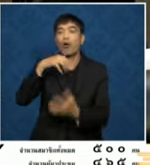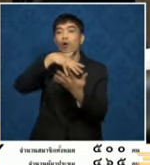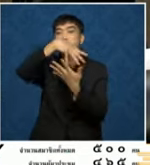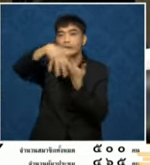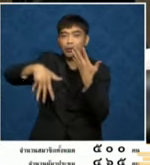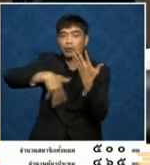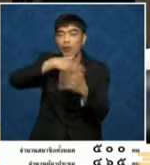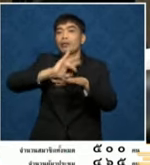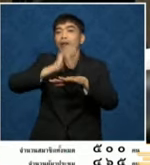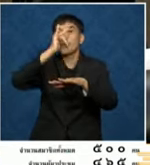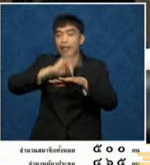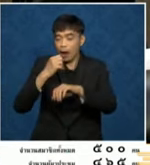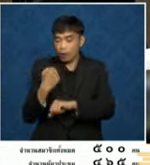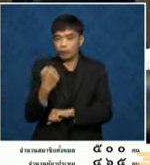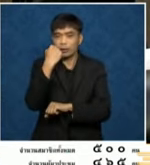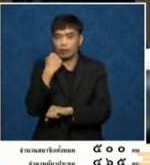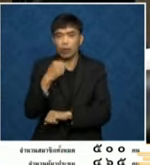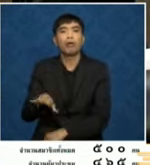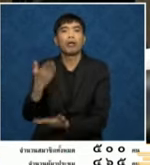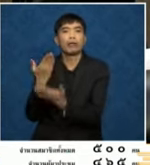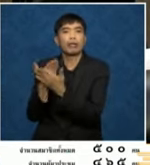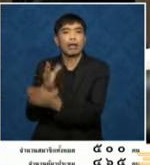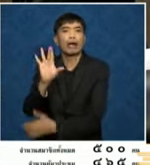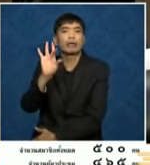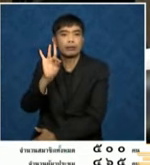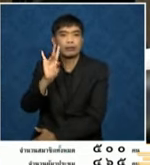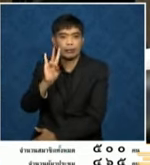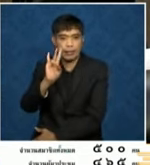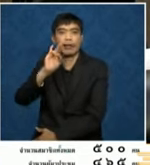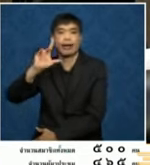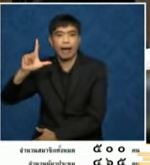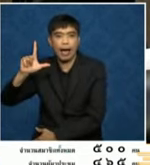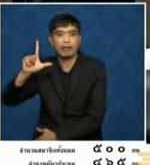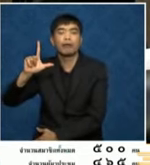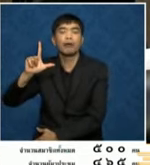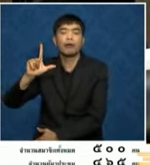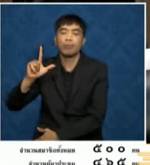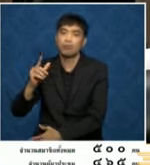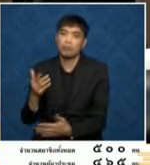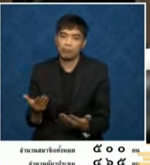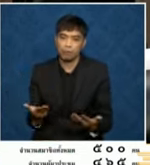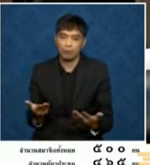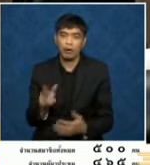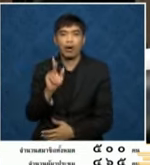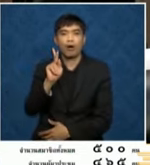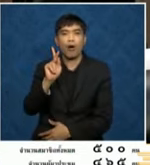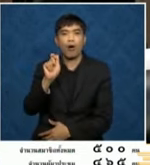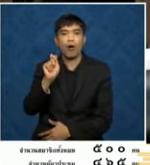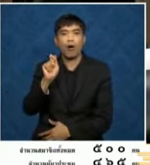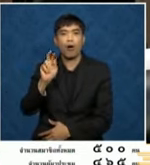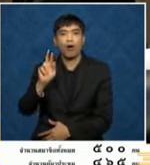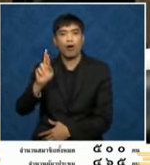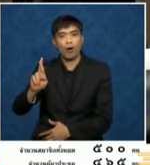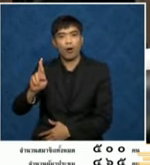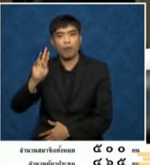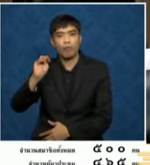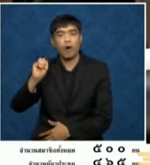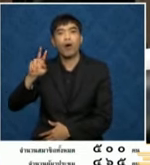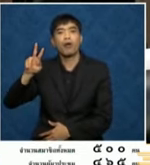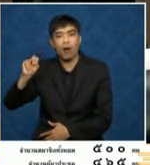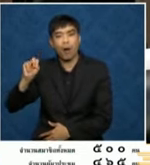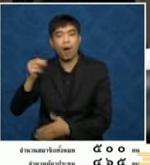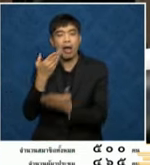าตินี่ก็อีก7ล้านนะครับกรมน.ท่านทำทุกอย่างยกเว้นง